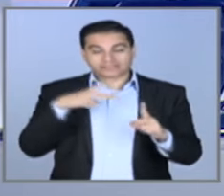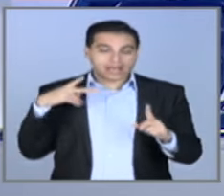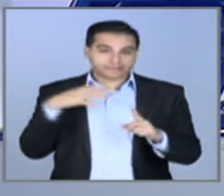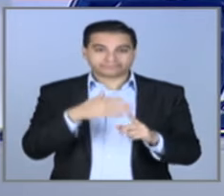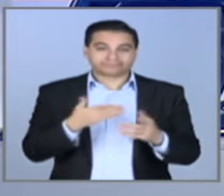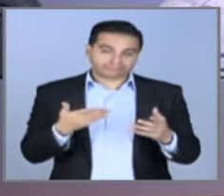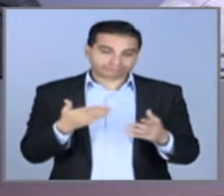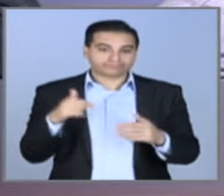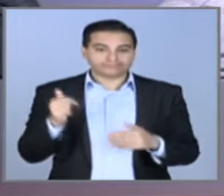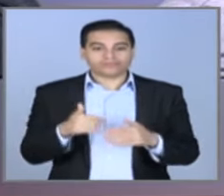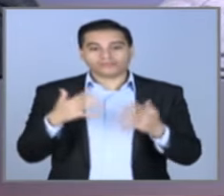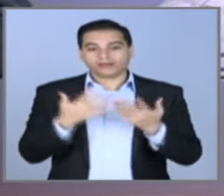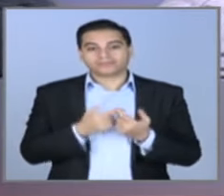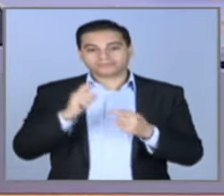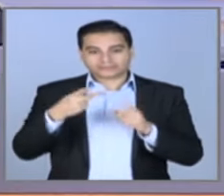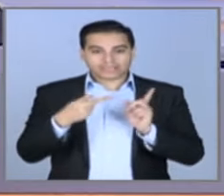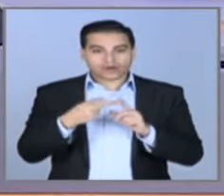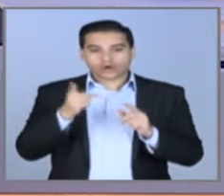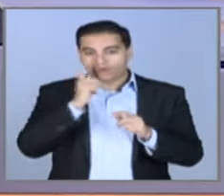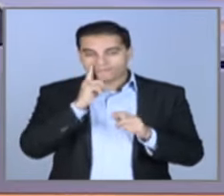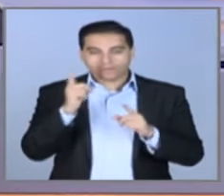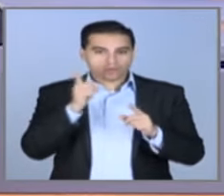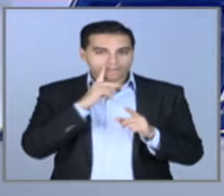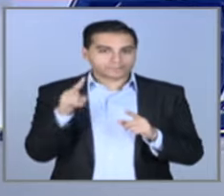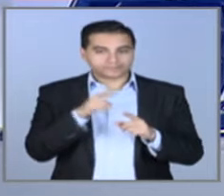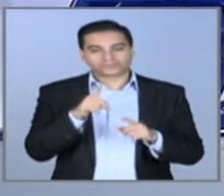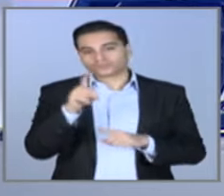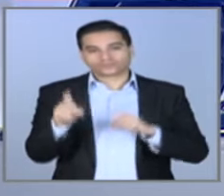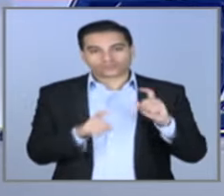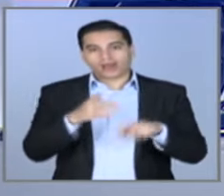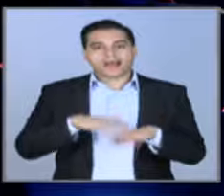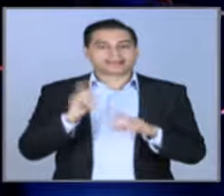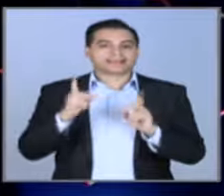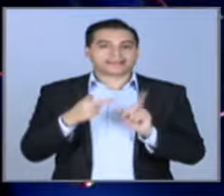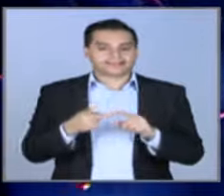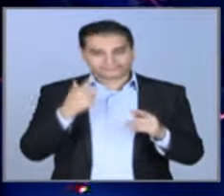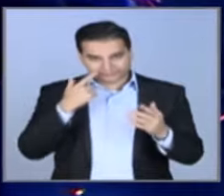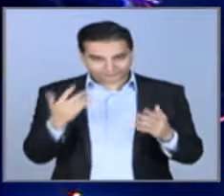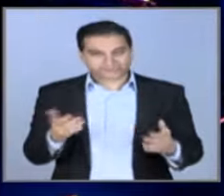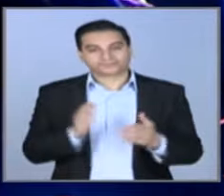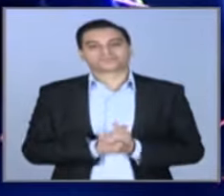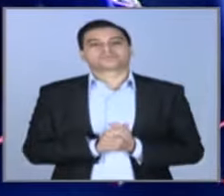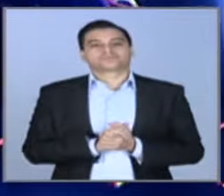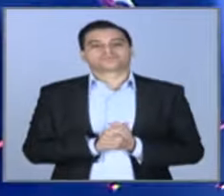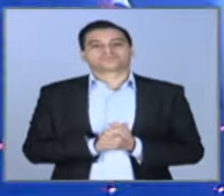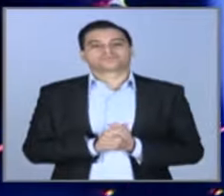أهداف، مدام عبير ومدام نهلة، مدام نهلة ومدام عبير. السؤال التاني،